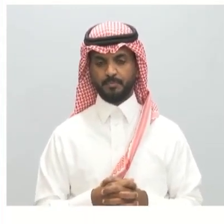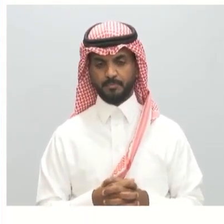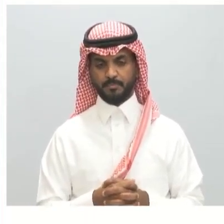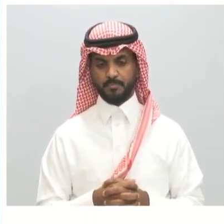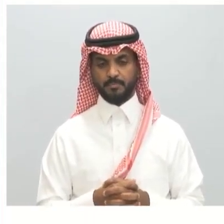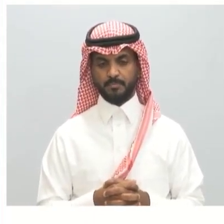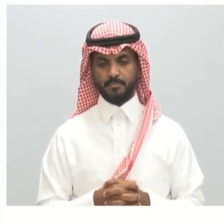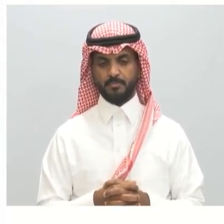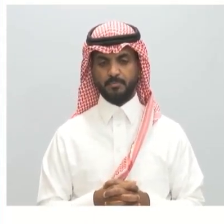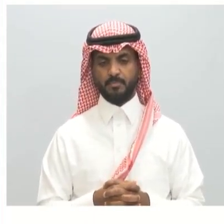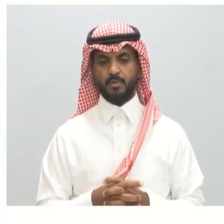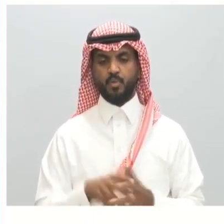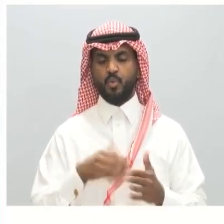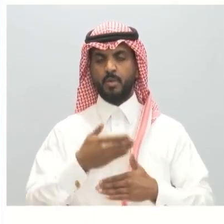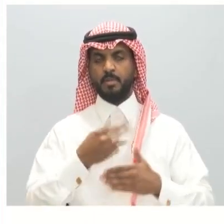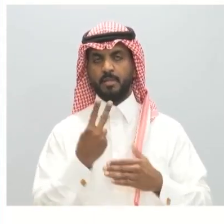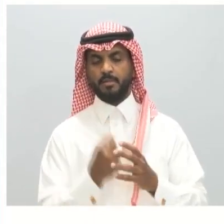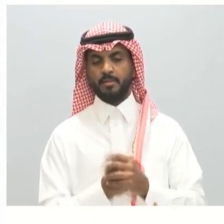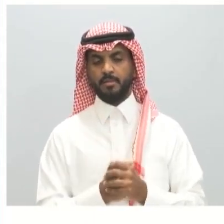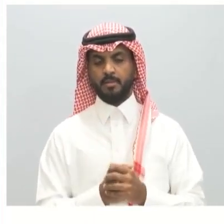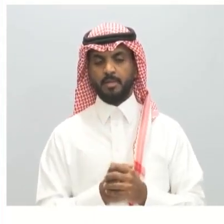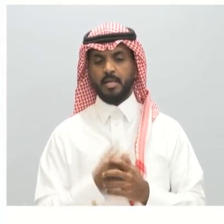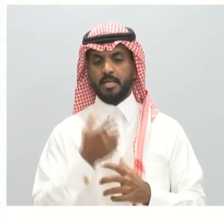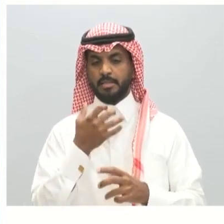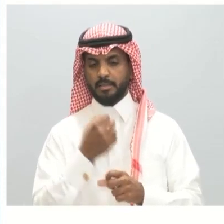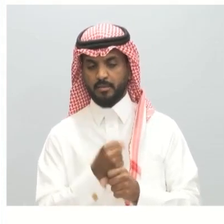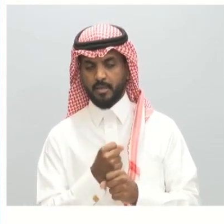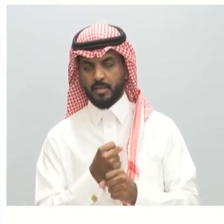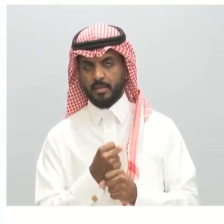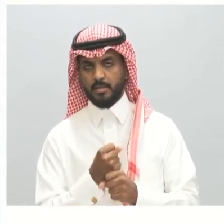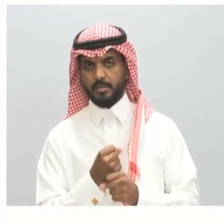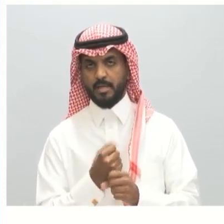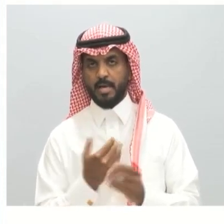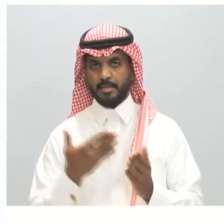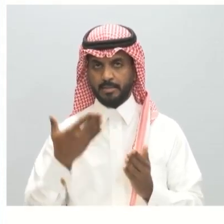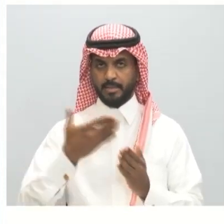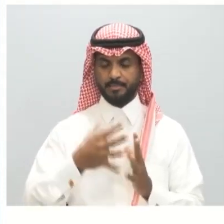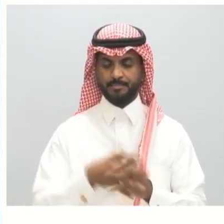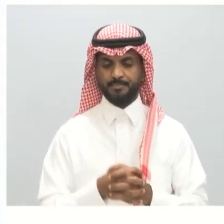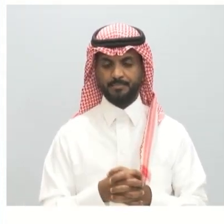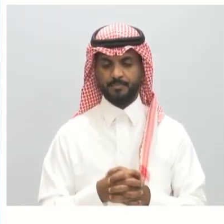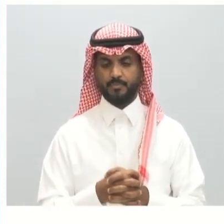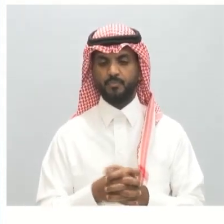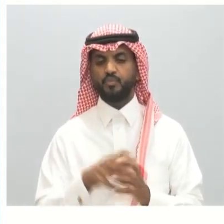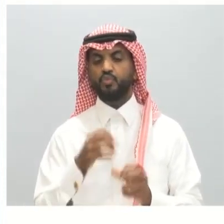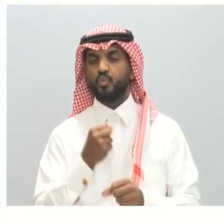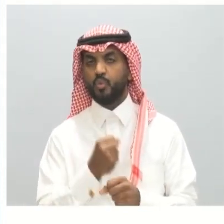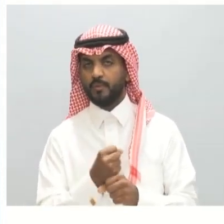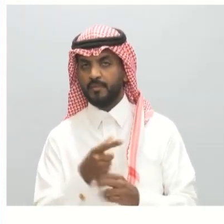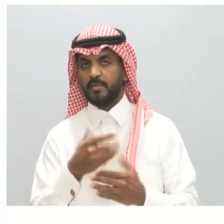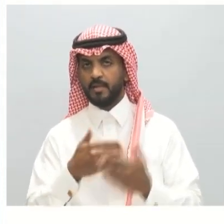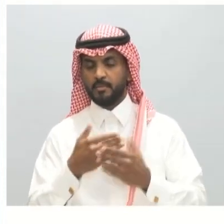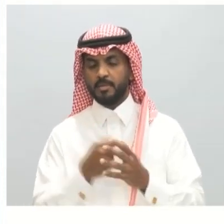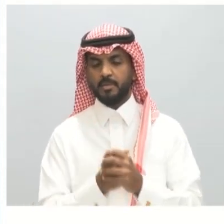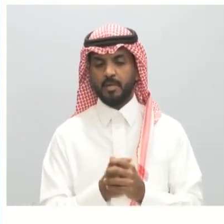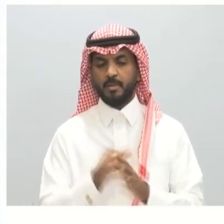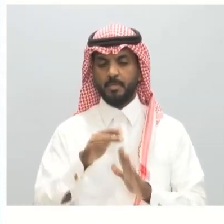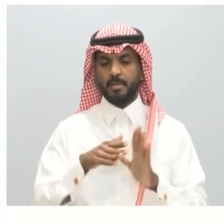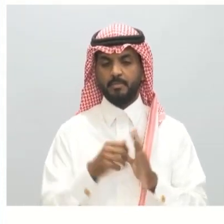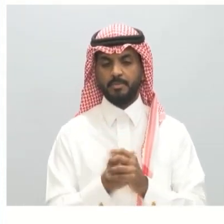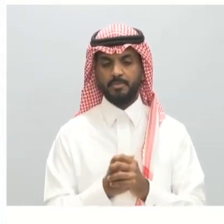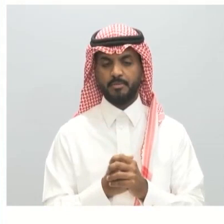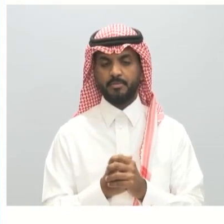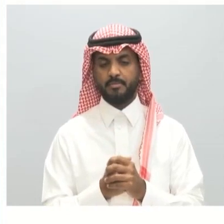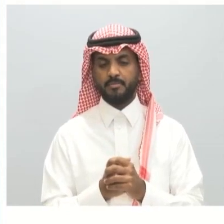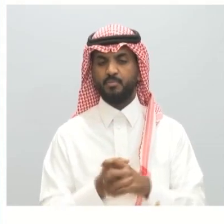لبنه اخرى هي لبنه الانتظار حتى توقف هذه اللبنه البرنامج